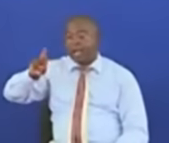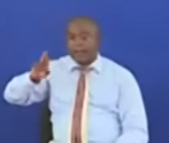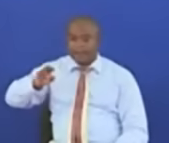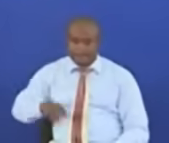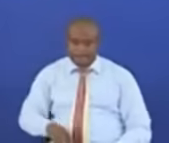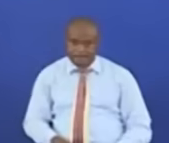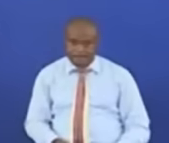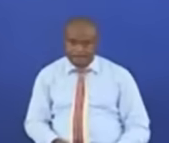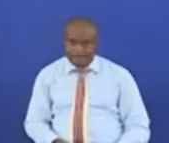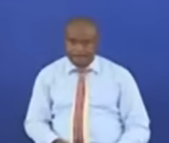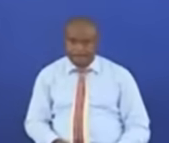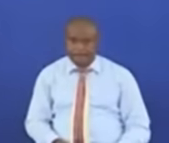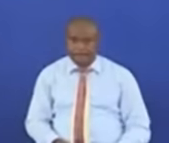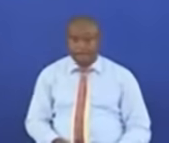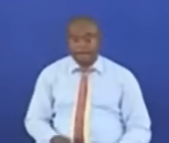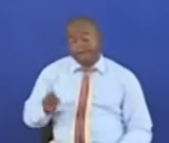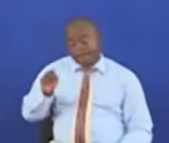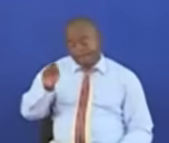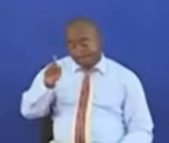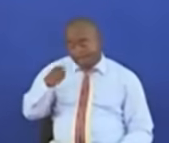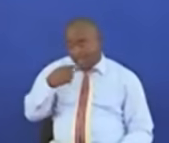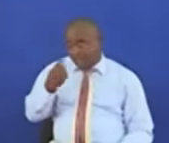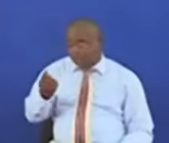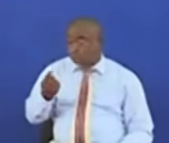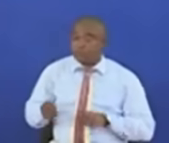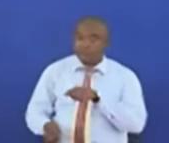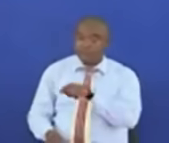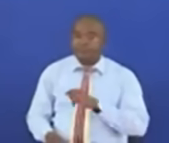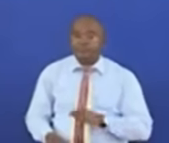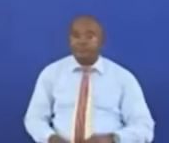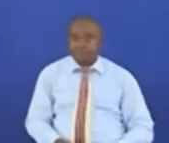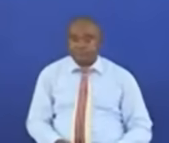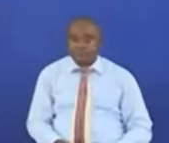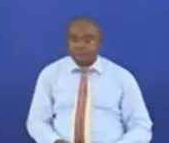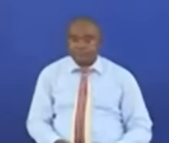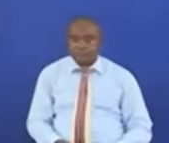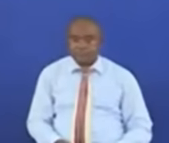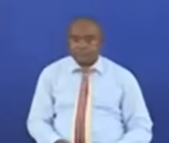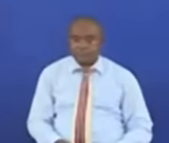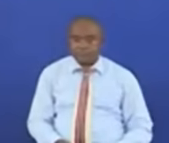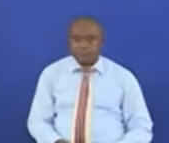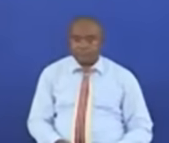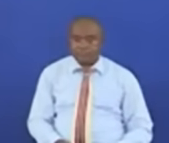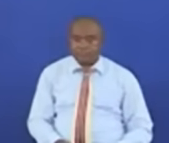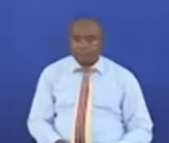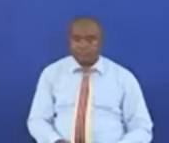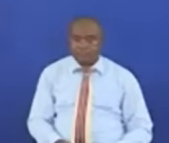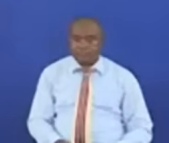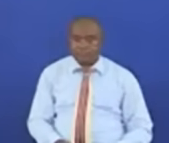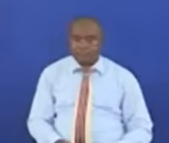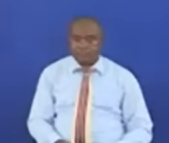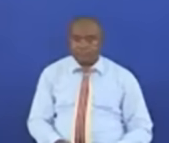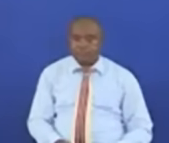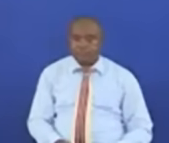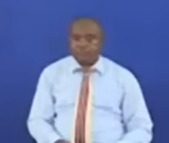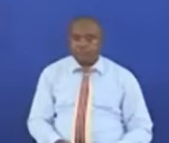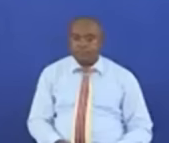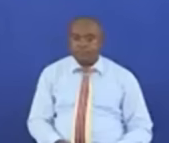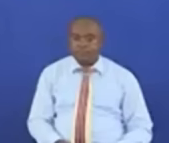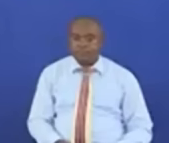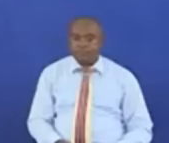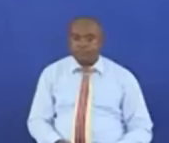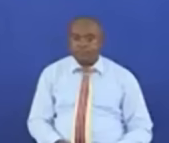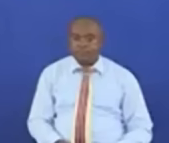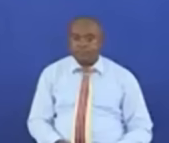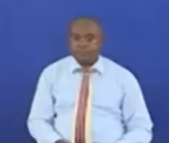fortune. Omitted, all the voyage of their life is bound in shallows and miseries. On such a full sea we are now afloat,